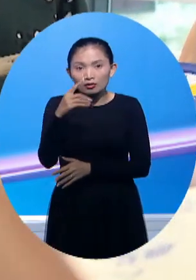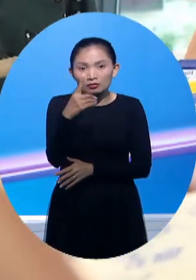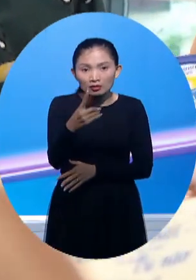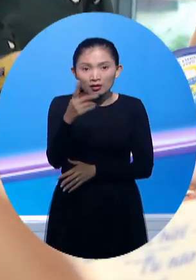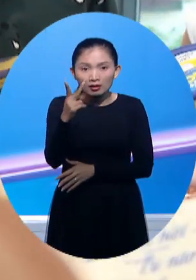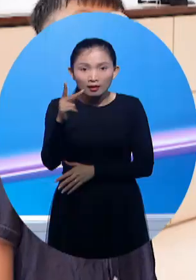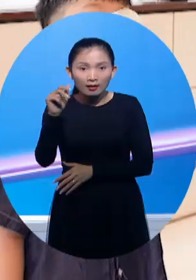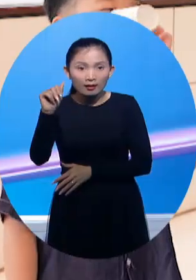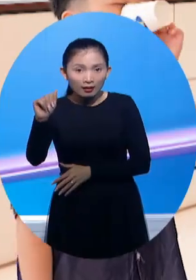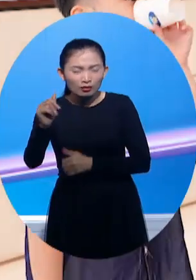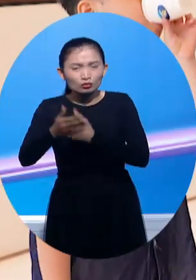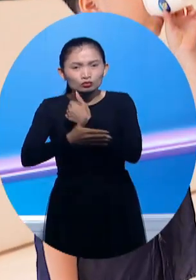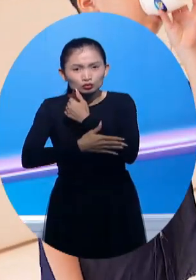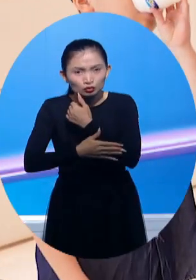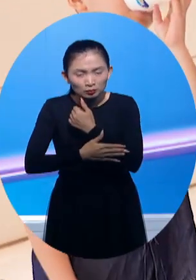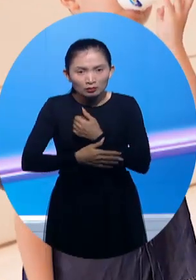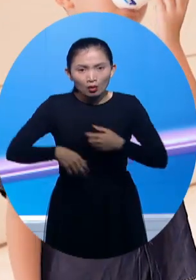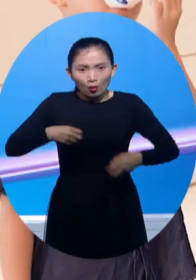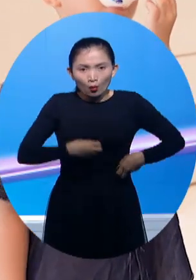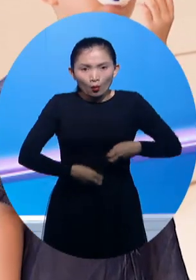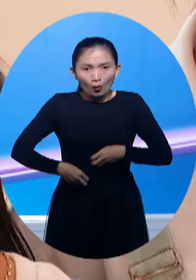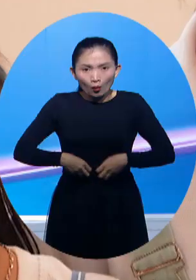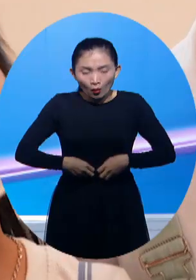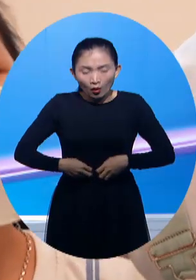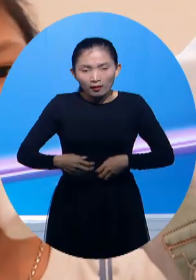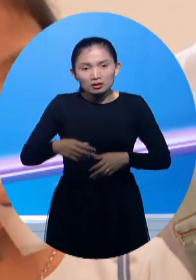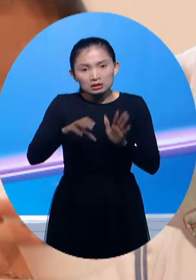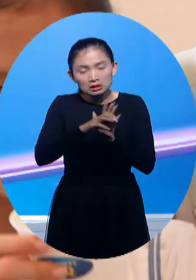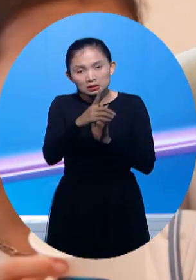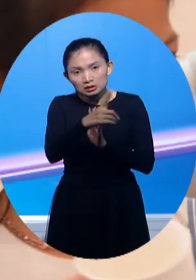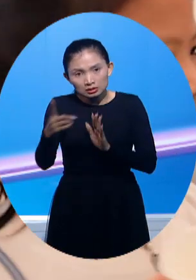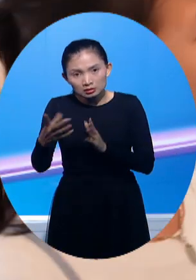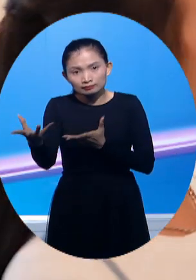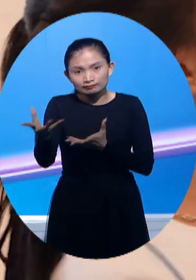lớp màng bảo vệ hoạt chất, giúp hệ tiêu hóa trẻ hấp thu có chọn lọc nguồn dinh dưỡng trong sữa.